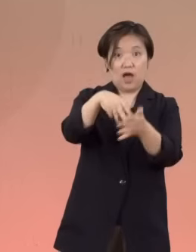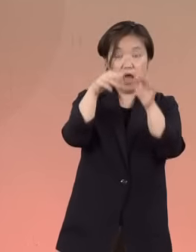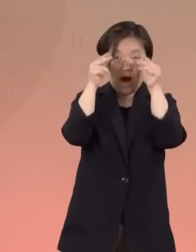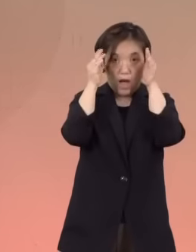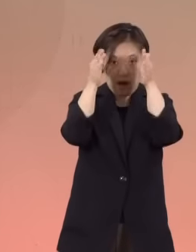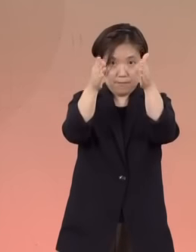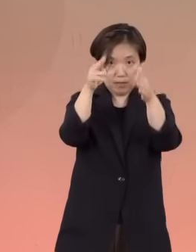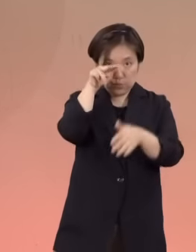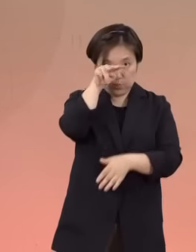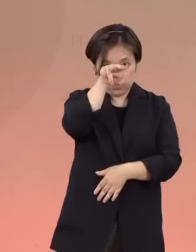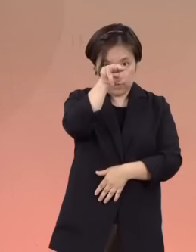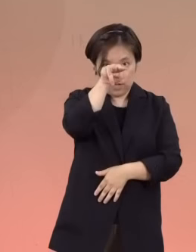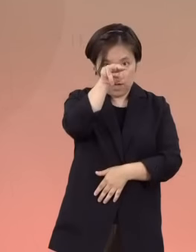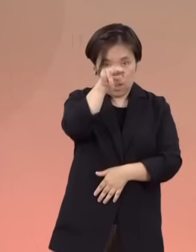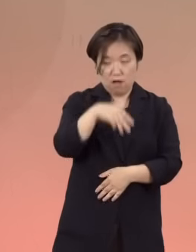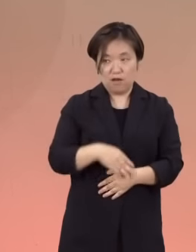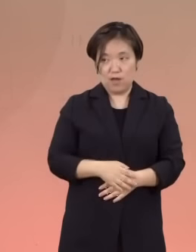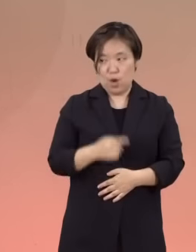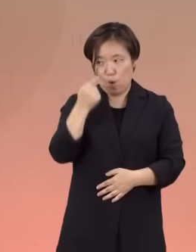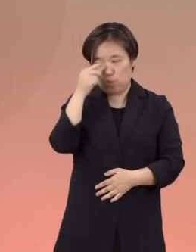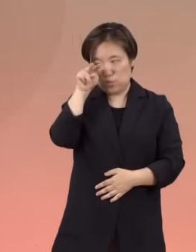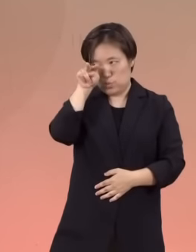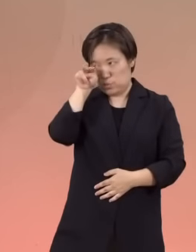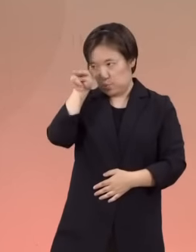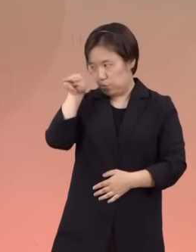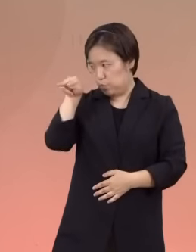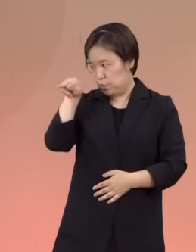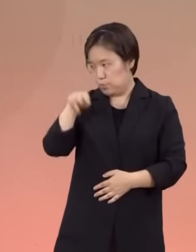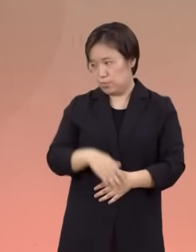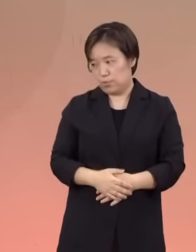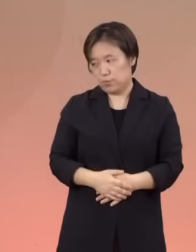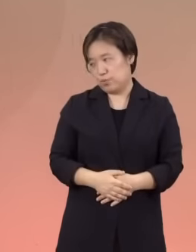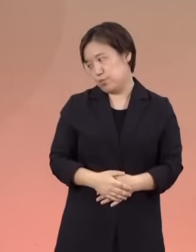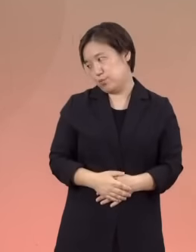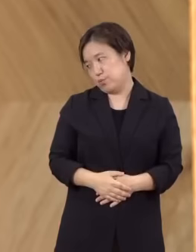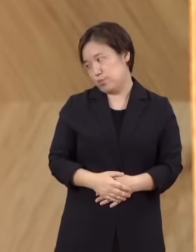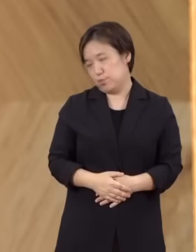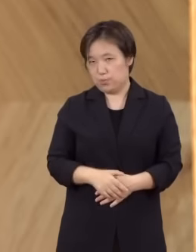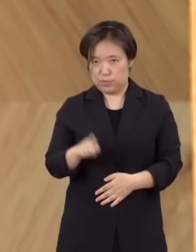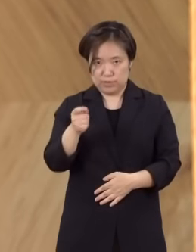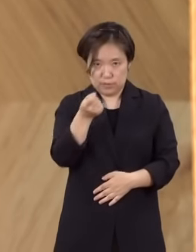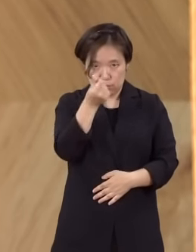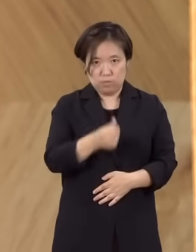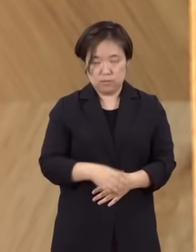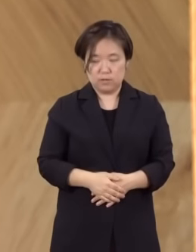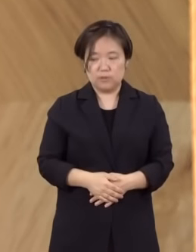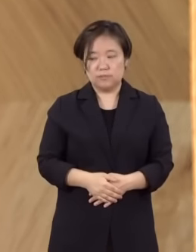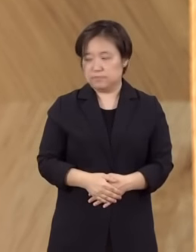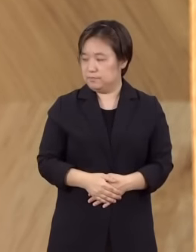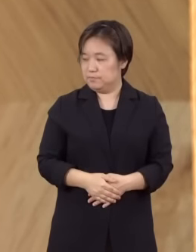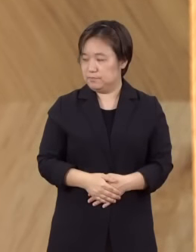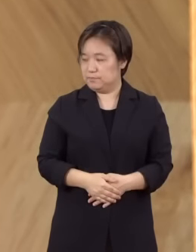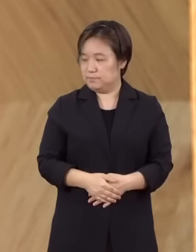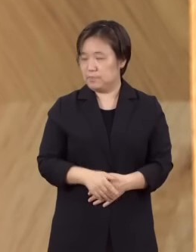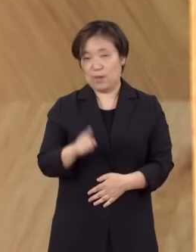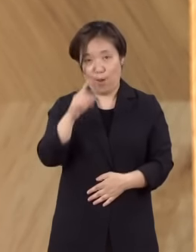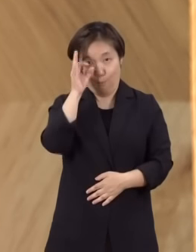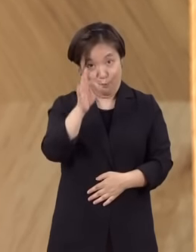보시다가 오른쪽으로 15도 고개만 잠깐 돌려서 눈빛으로 저를